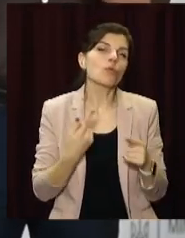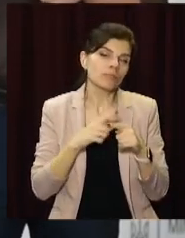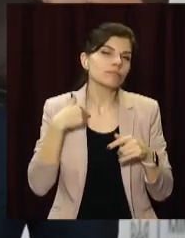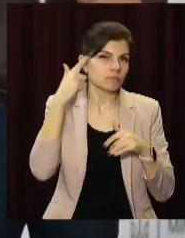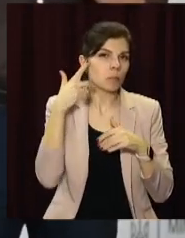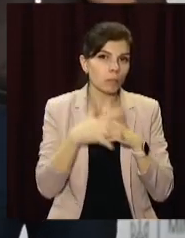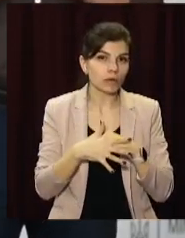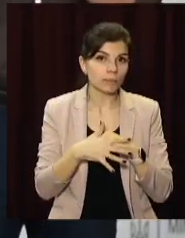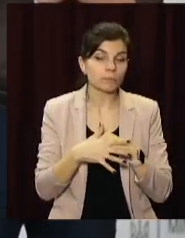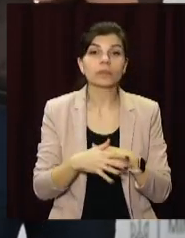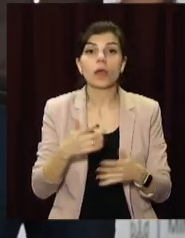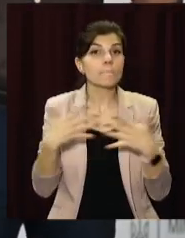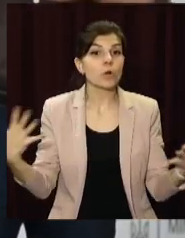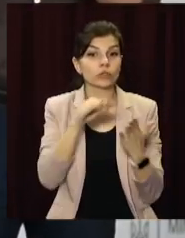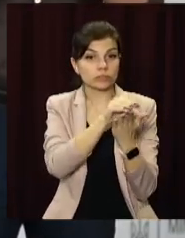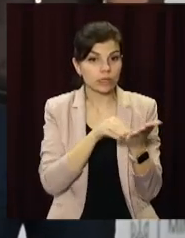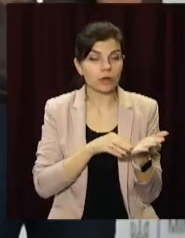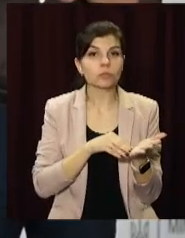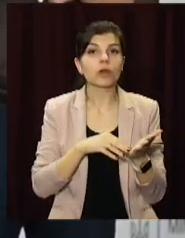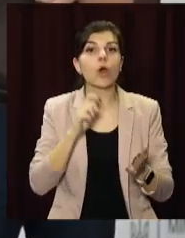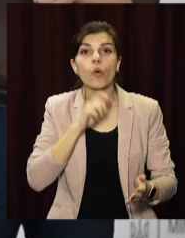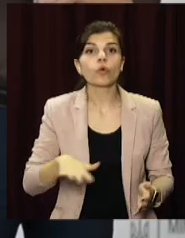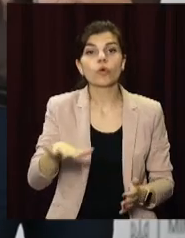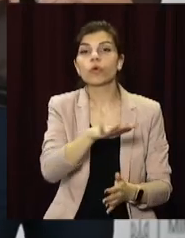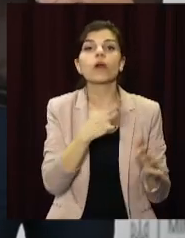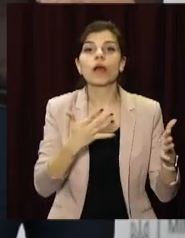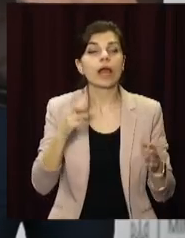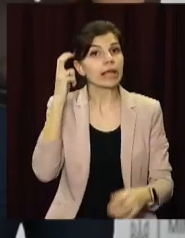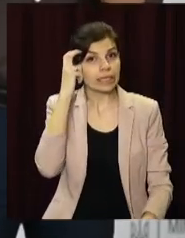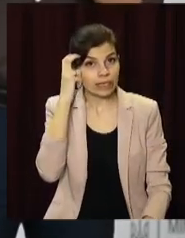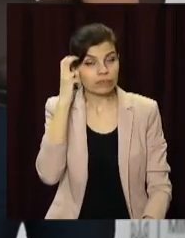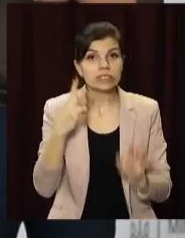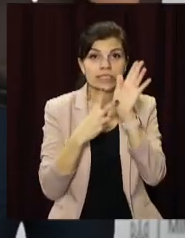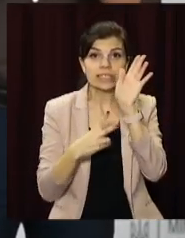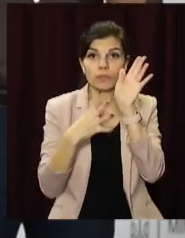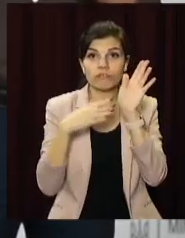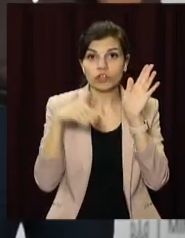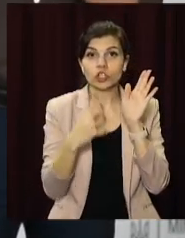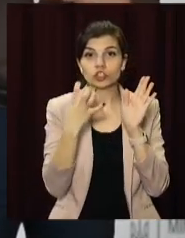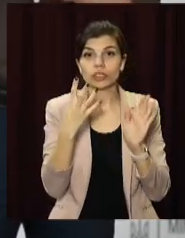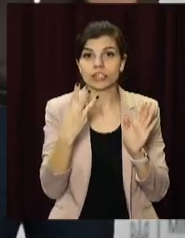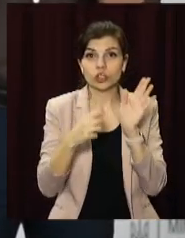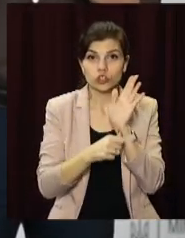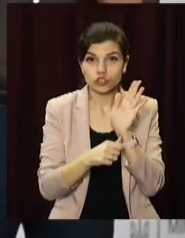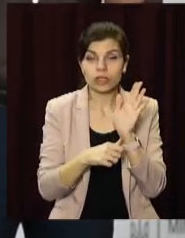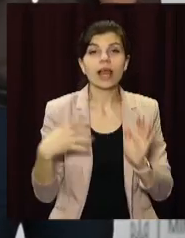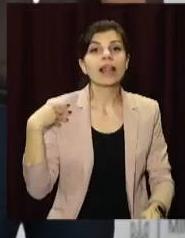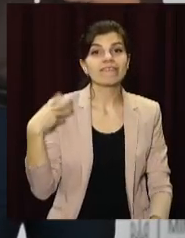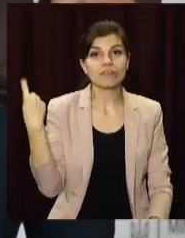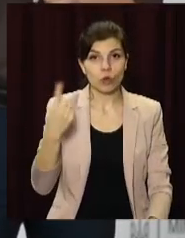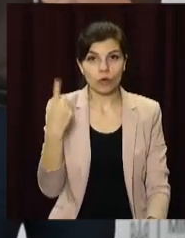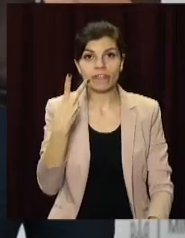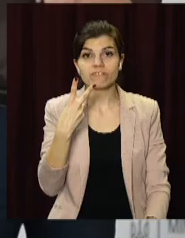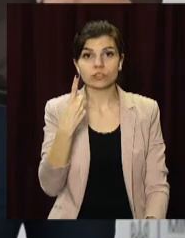розуміємо. Найбільше записів з таких регіонів України. Місто Київ – 79 436, Львівська